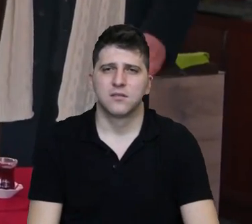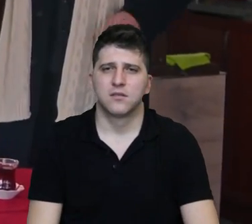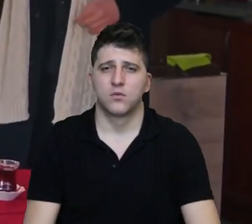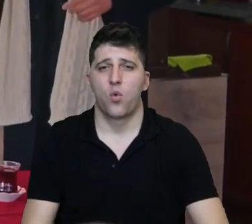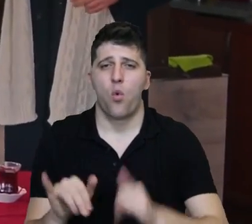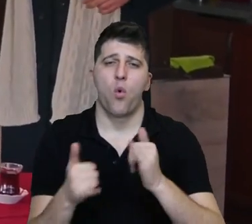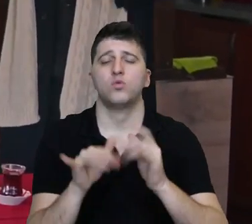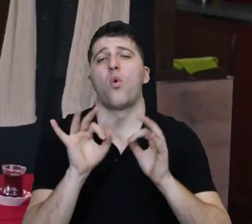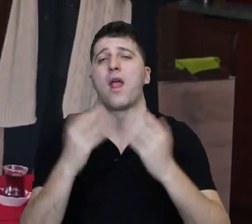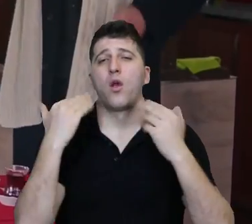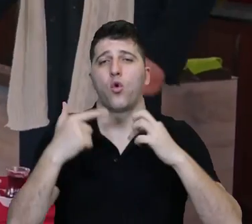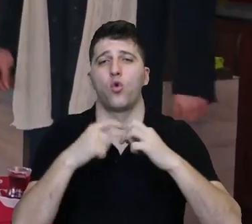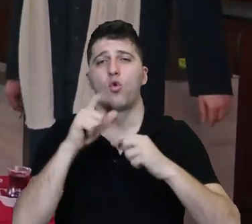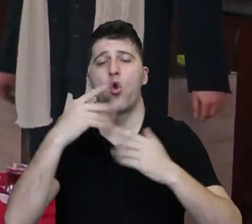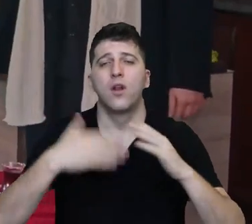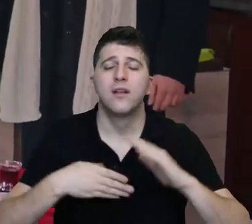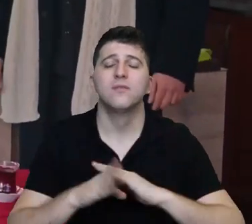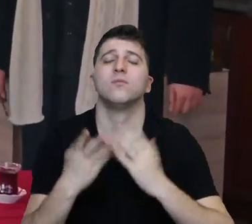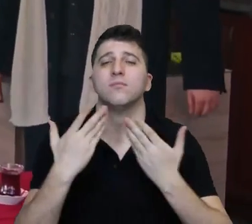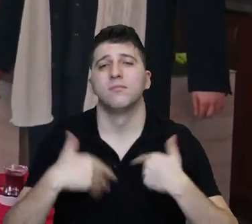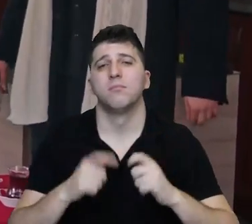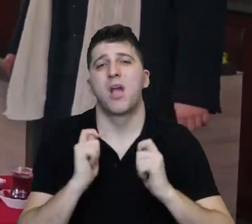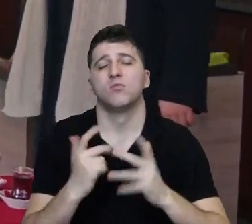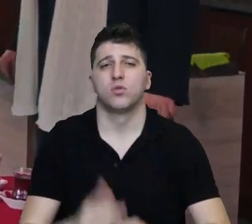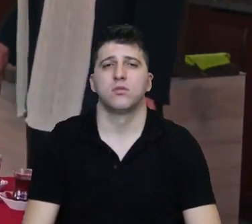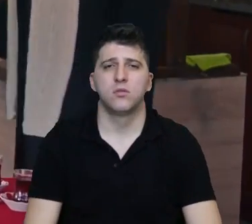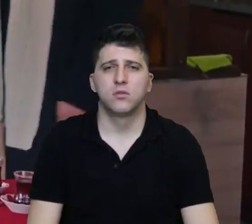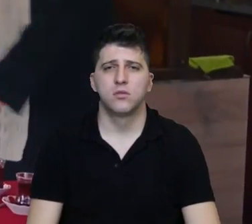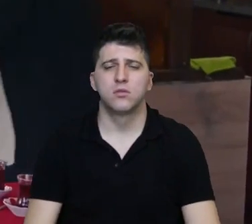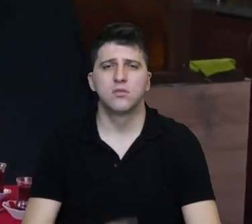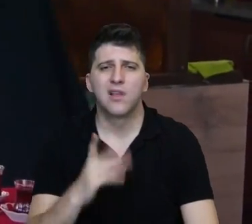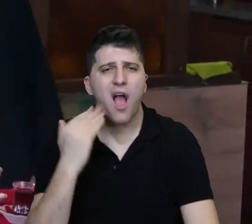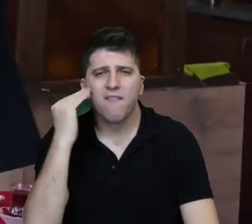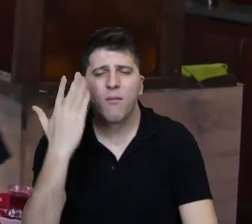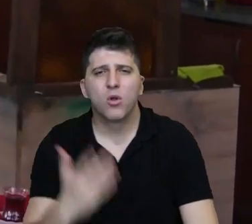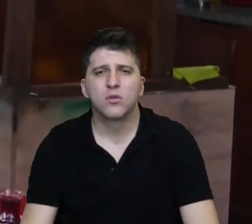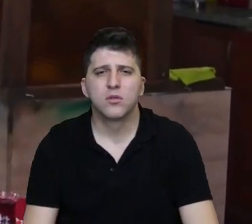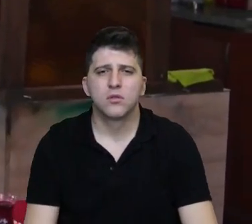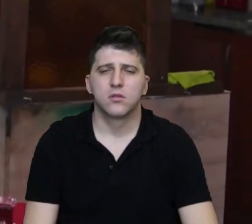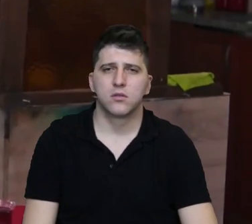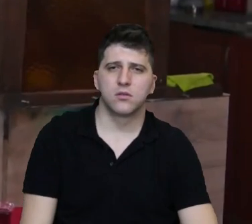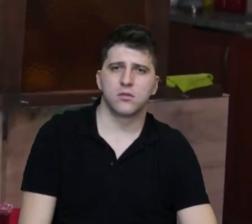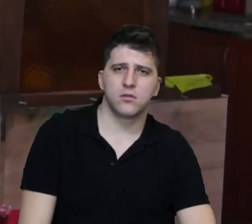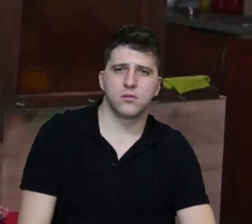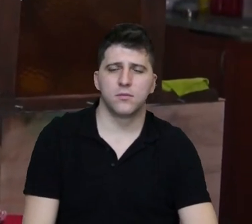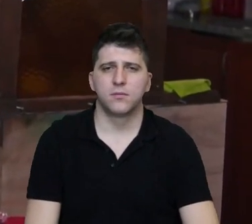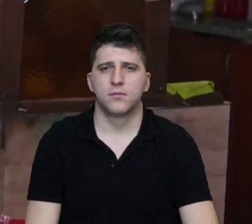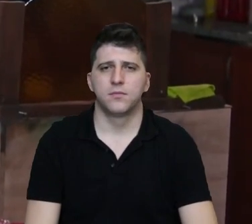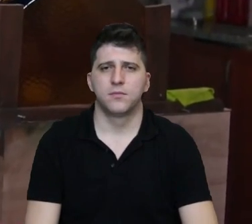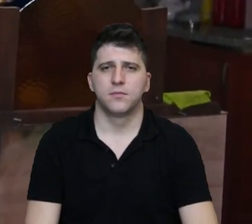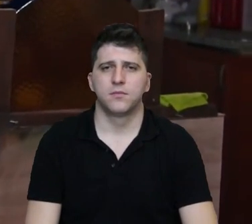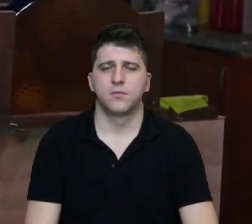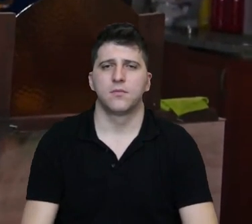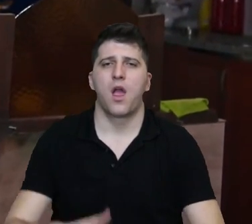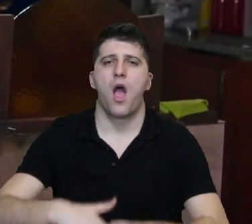Oyuncu sendromu işte. Rolden çıkamıyor. Sen ne yapıyorsun? Fatih'in peşinden gittiler. Atını bağlamış